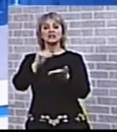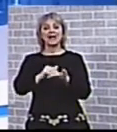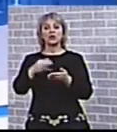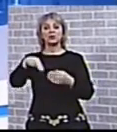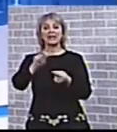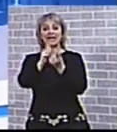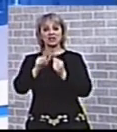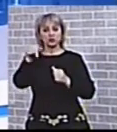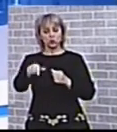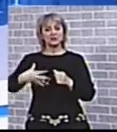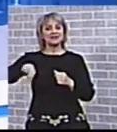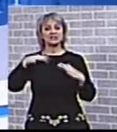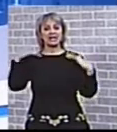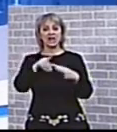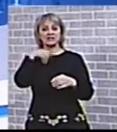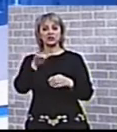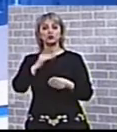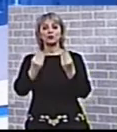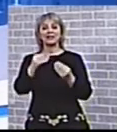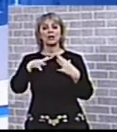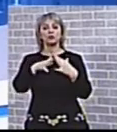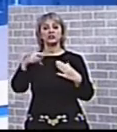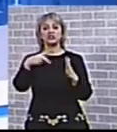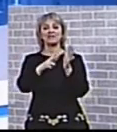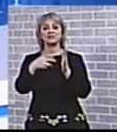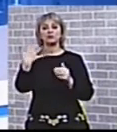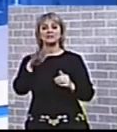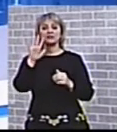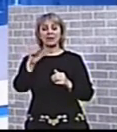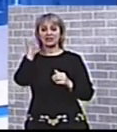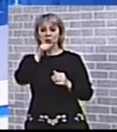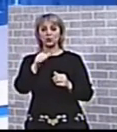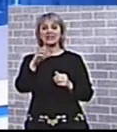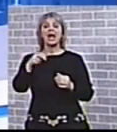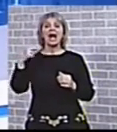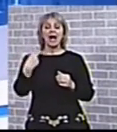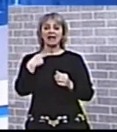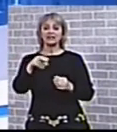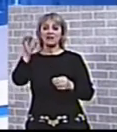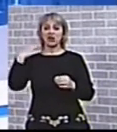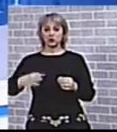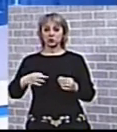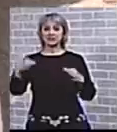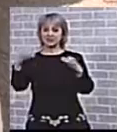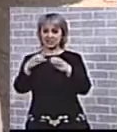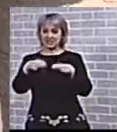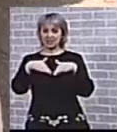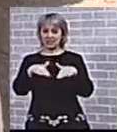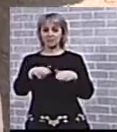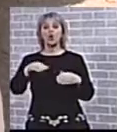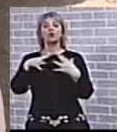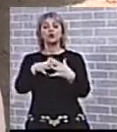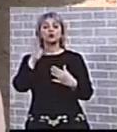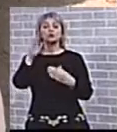съехались реконструкторы со всей России, чтобы отыграть бой 1855 года с англо-французским десантом. К